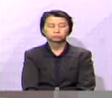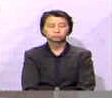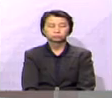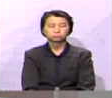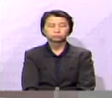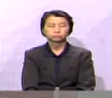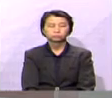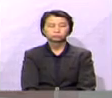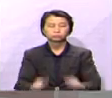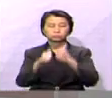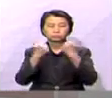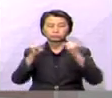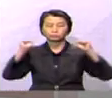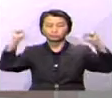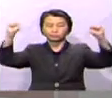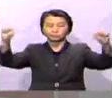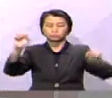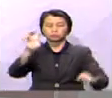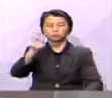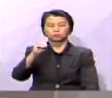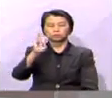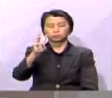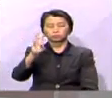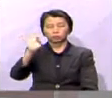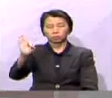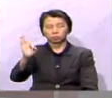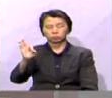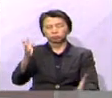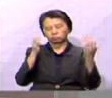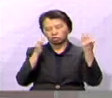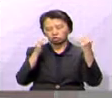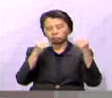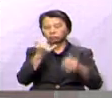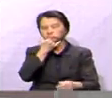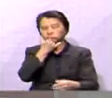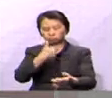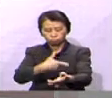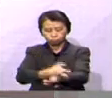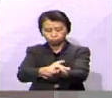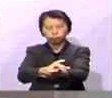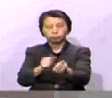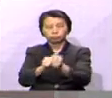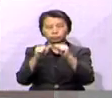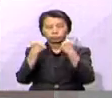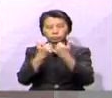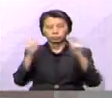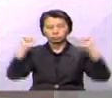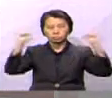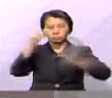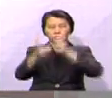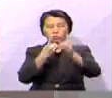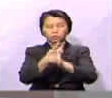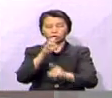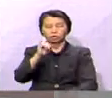persekutuan angkat berat Malaysia mwf berharap hukuman kesalahan doping atau pendopan persekutuan angkat berat dunia